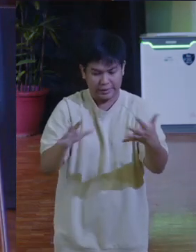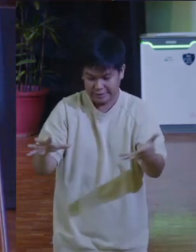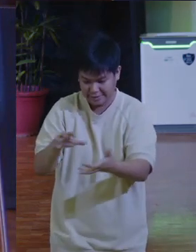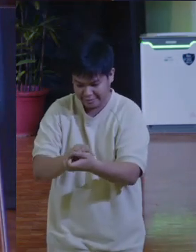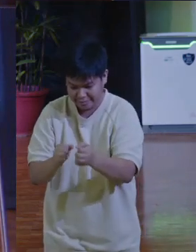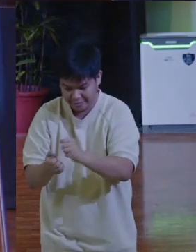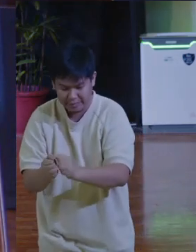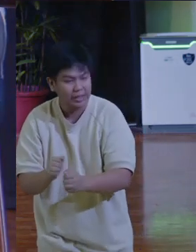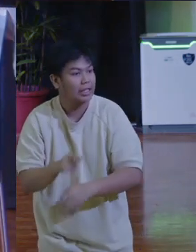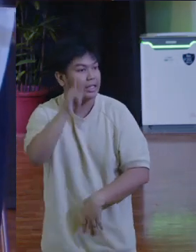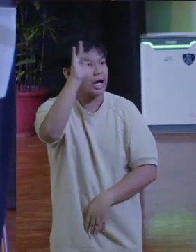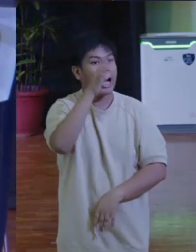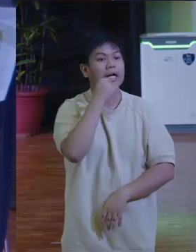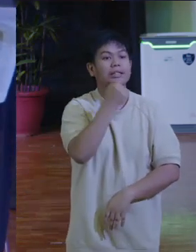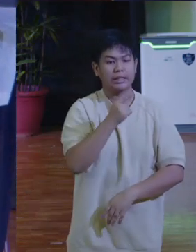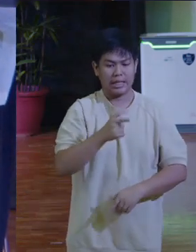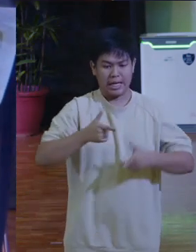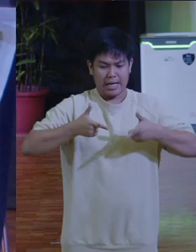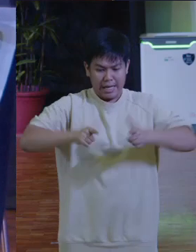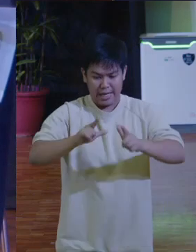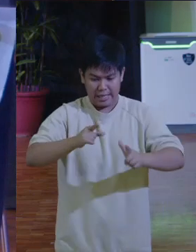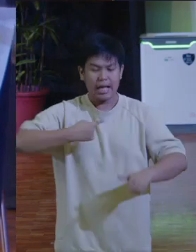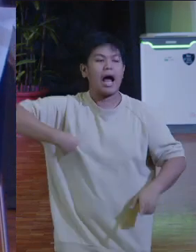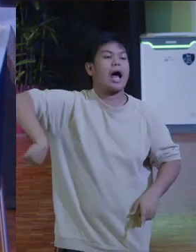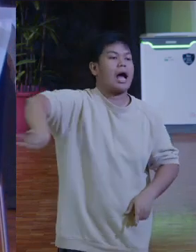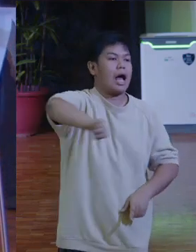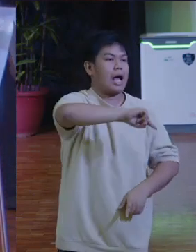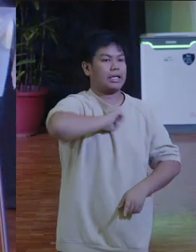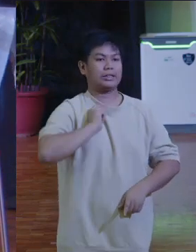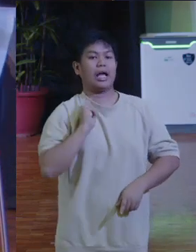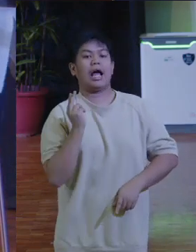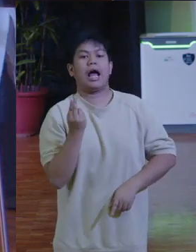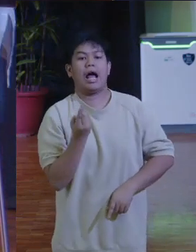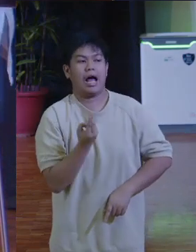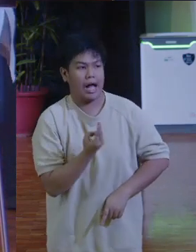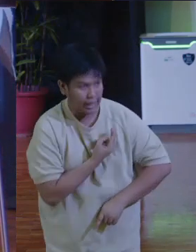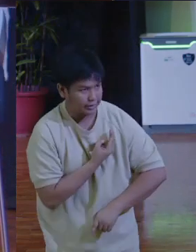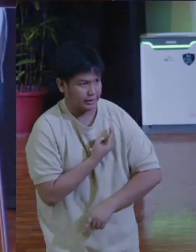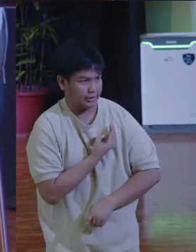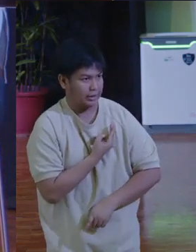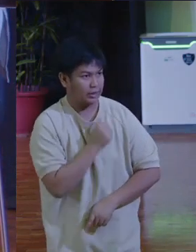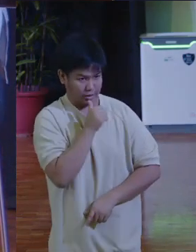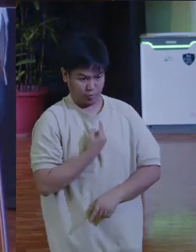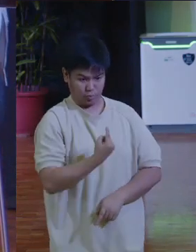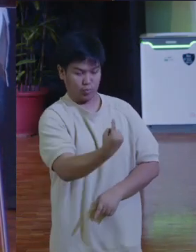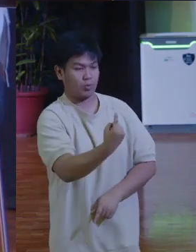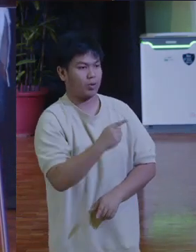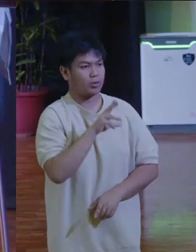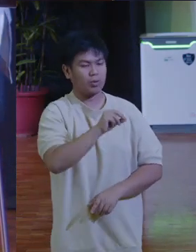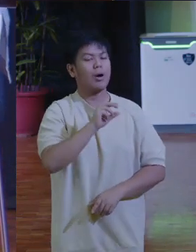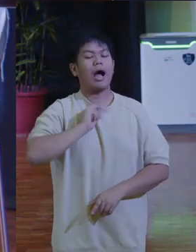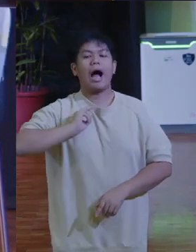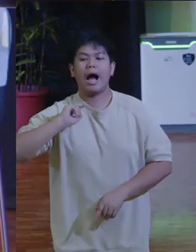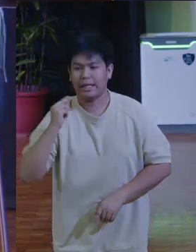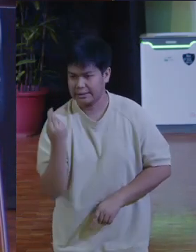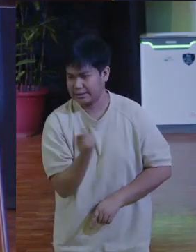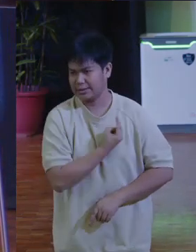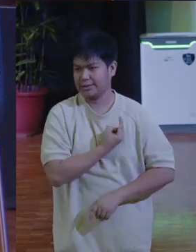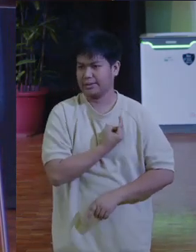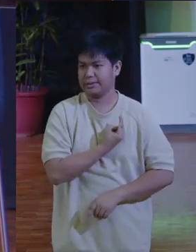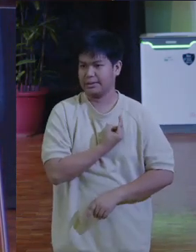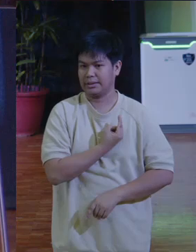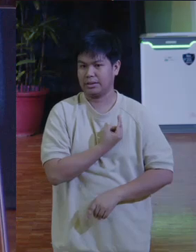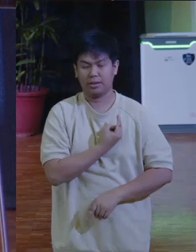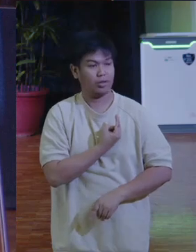us make man in our image. Plural po, let us make man. Nung nahulog